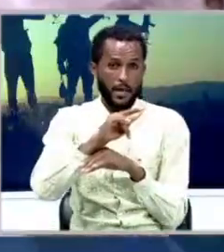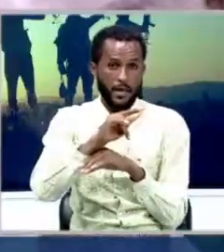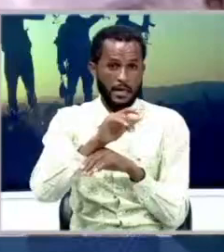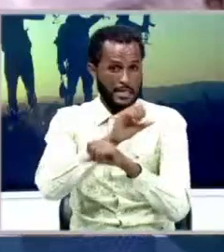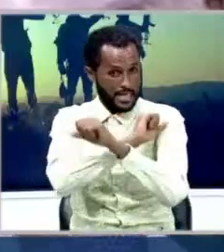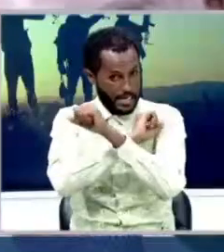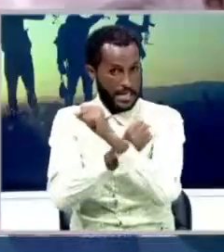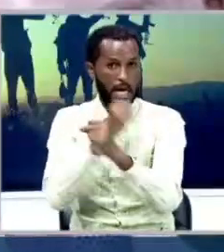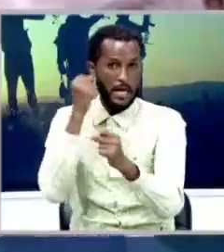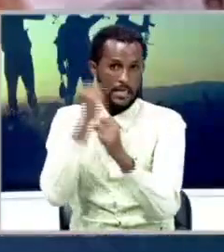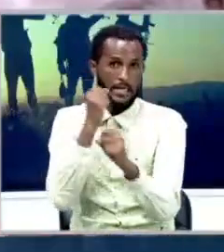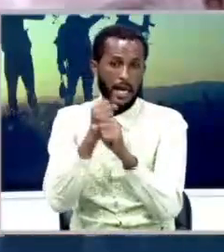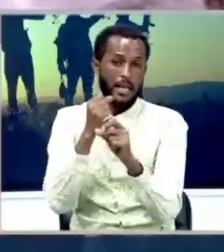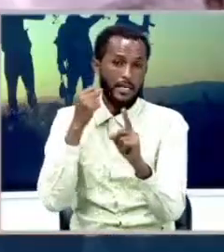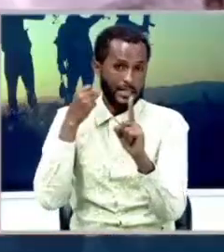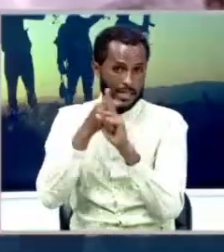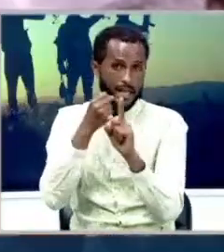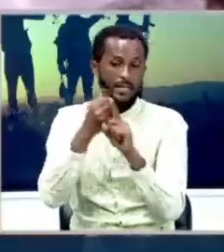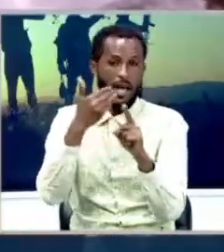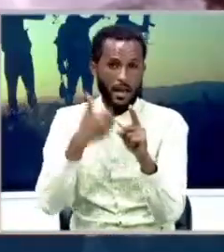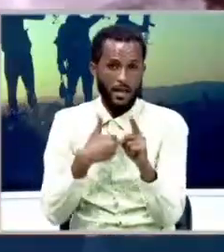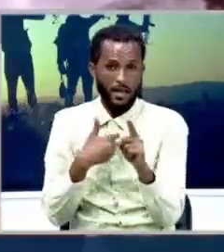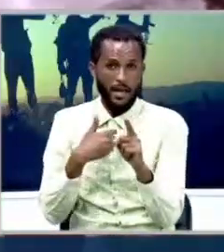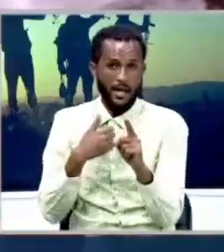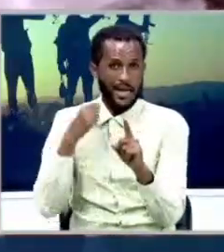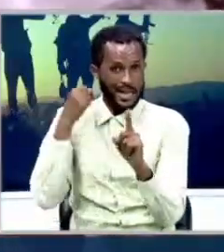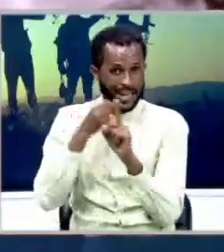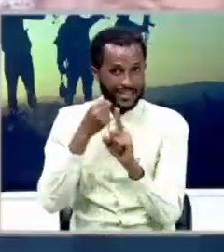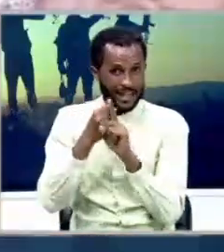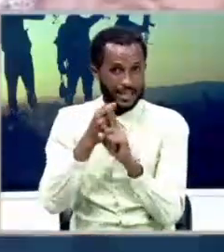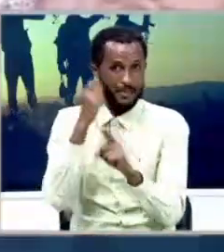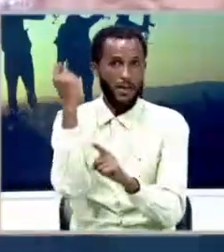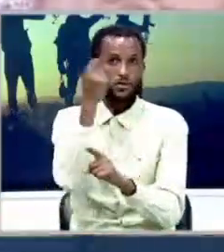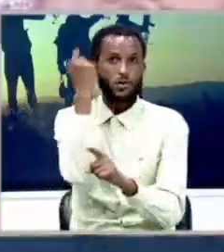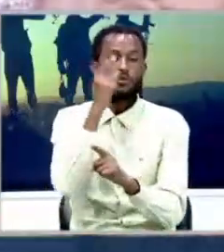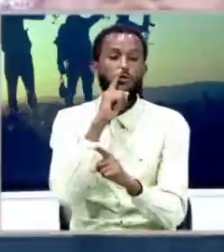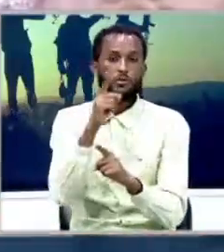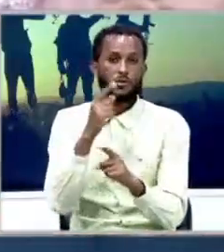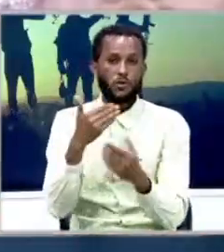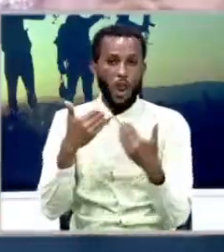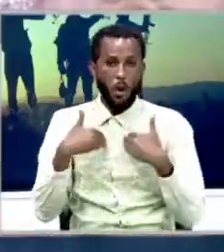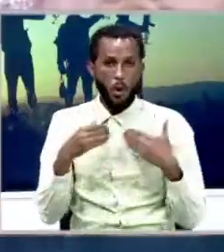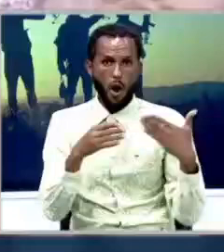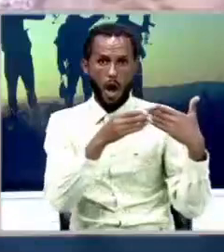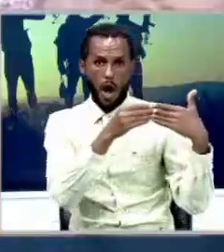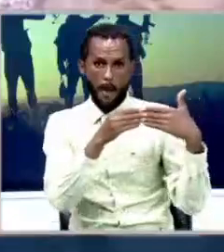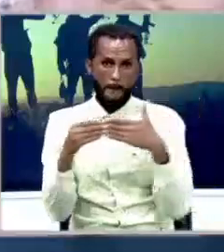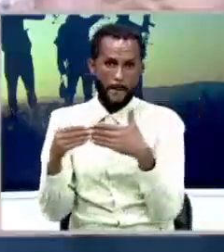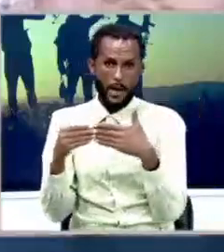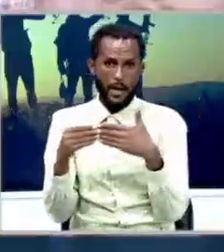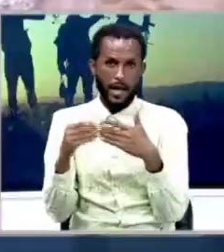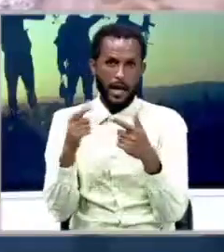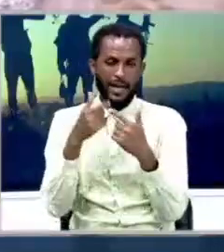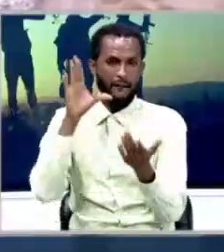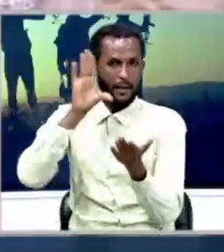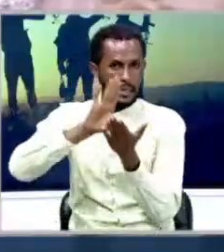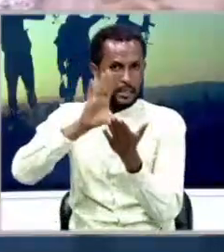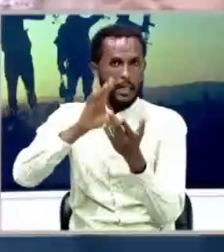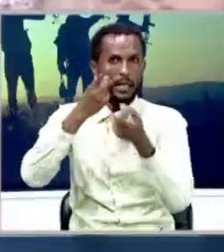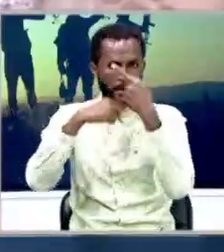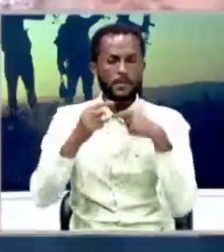ተሪርና ክንቃልስ ክንክእል ኣለና ቃልስና ከዓ ክዕወት እዩ ዘለዎ ኣመራርሓ ያኽብራና ካብ ገጠር እውን